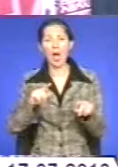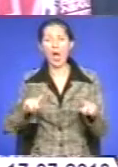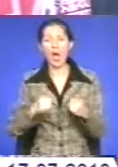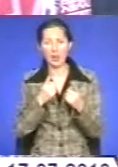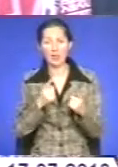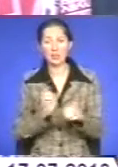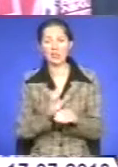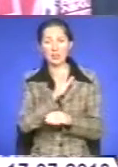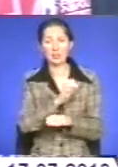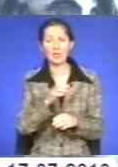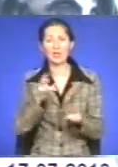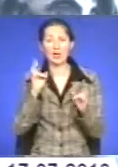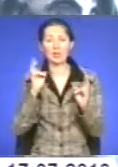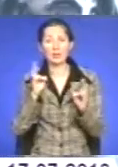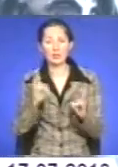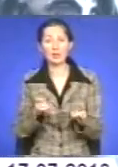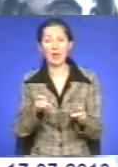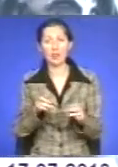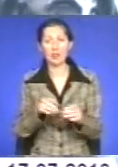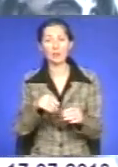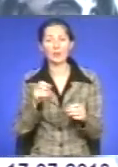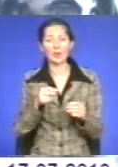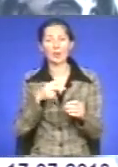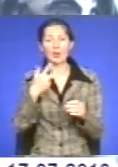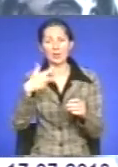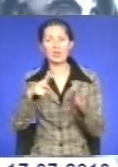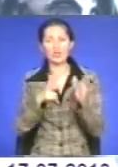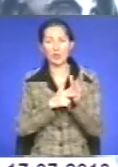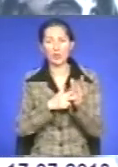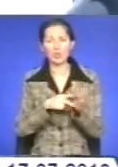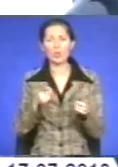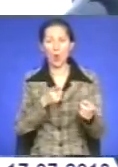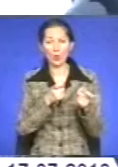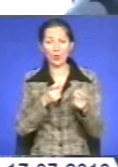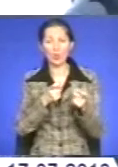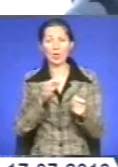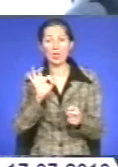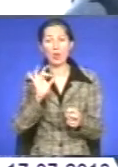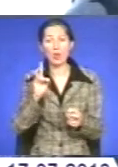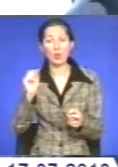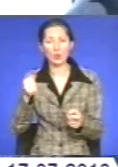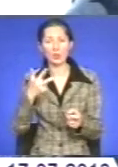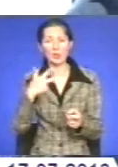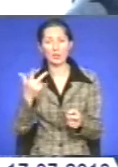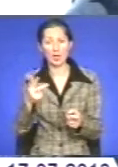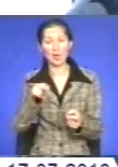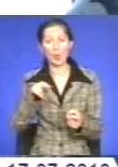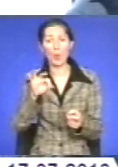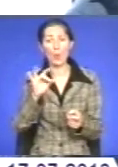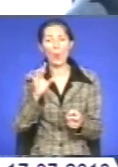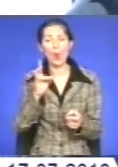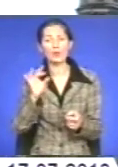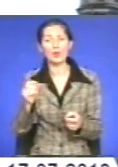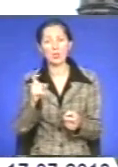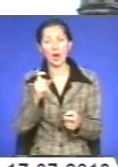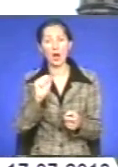році у Казахстані розстріляли Порфирія, а у 1938 у Хабаровському краї – Онуфрія. Доля святого тривалий час була